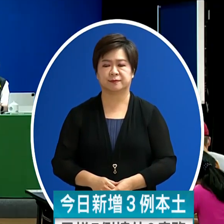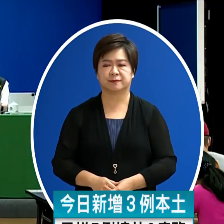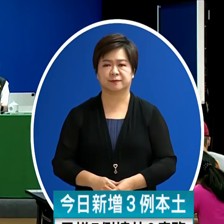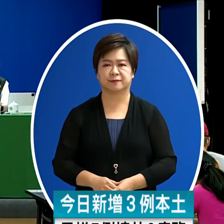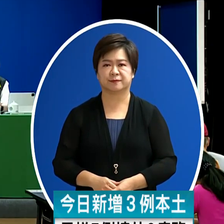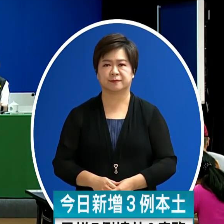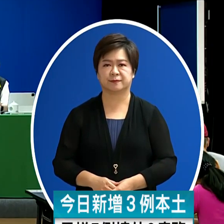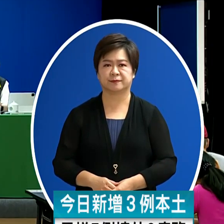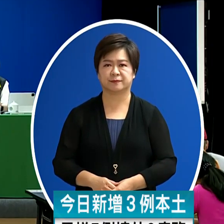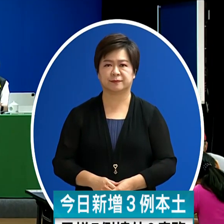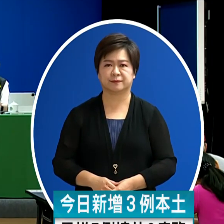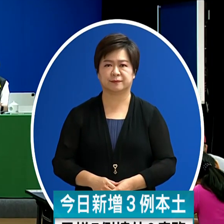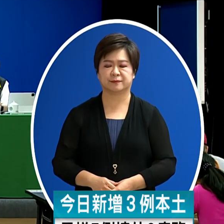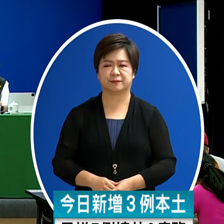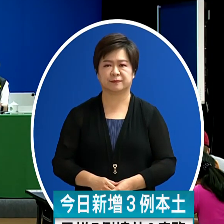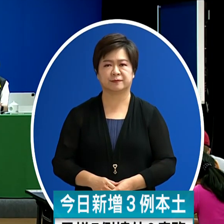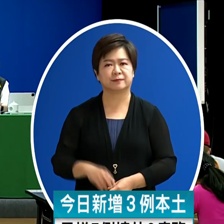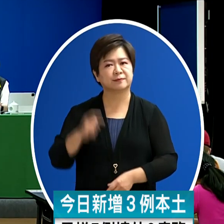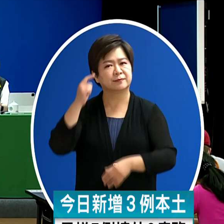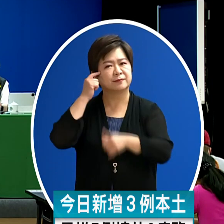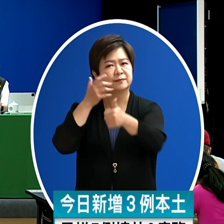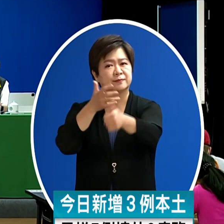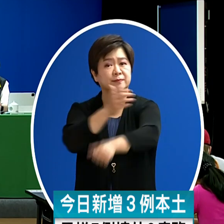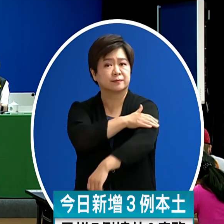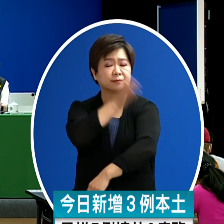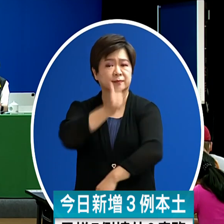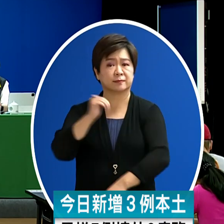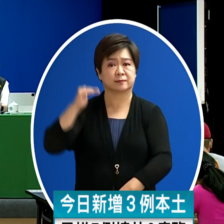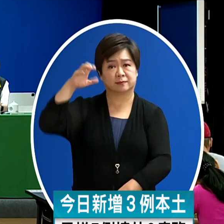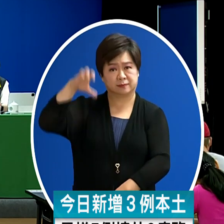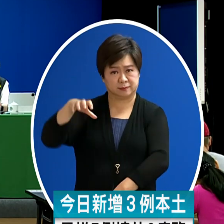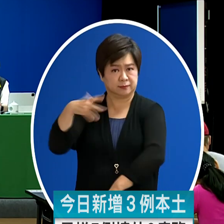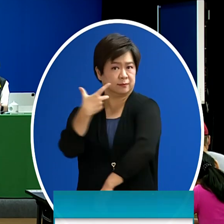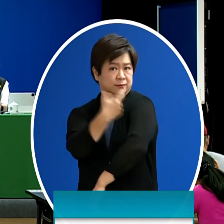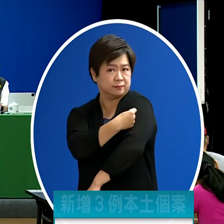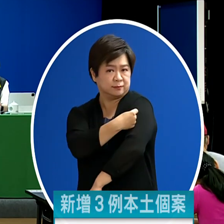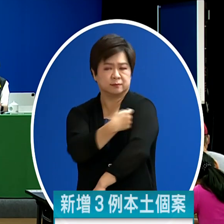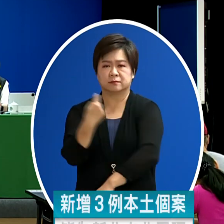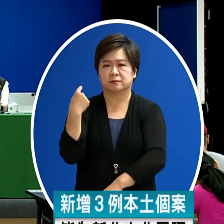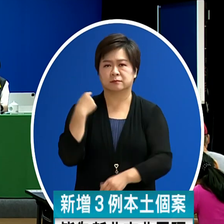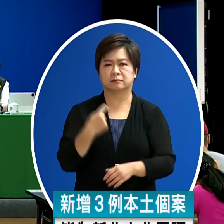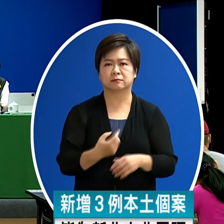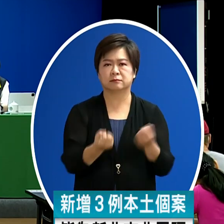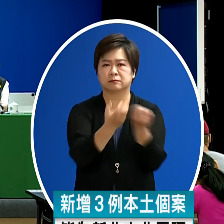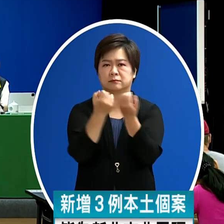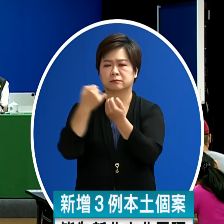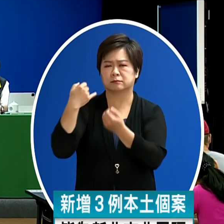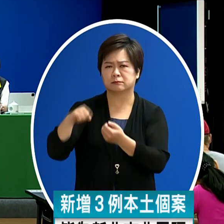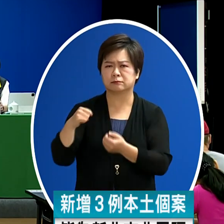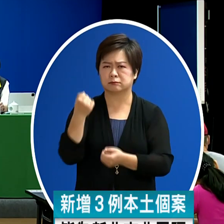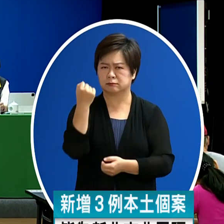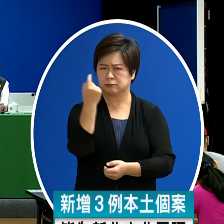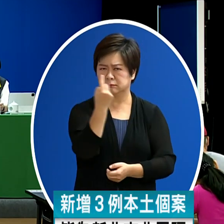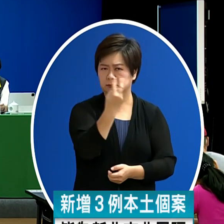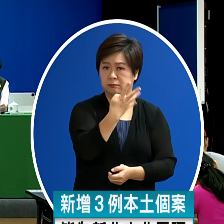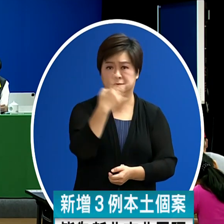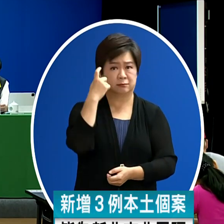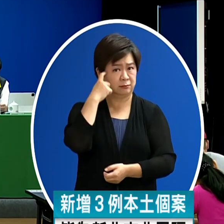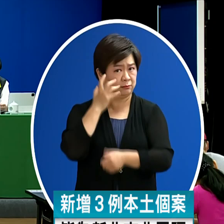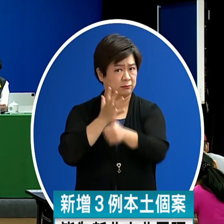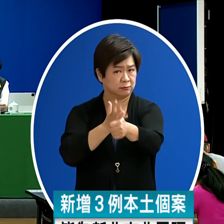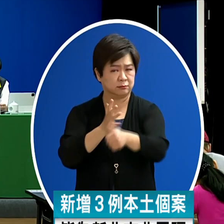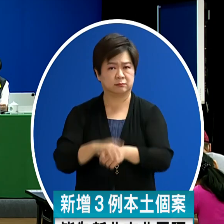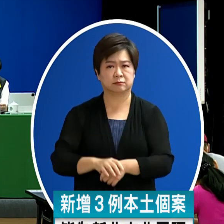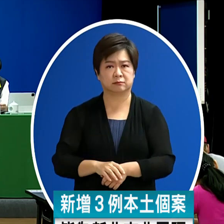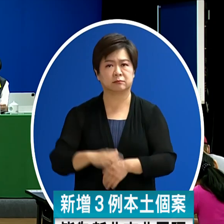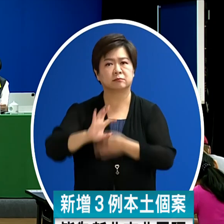来。 部长好，想请教一下高端疫苗昨天的不良事件通报有几例？另外想请教